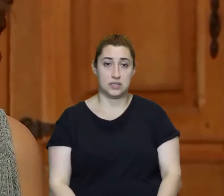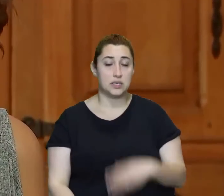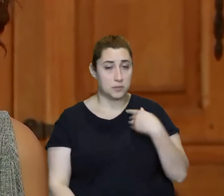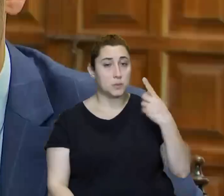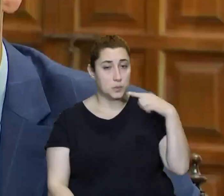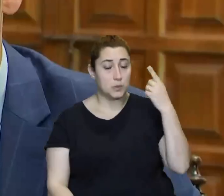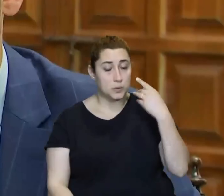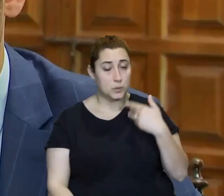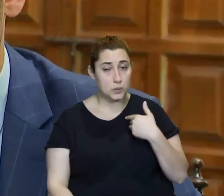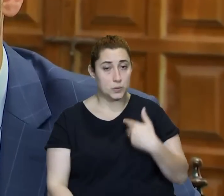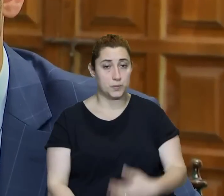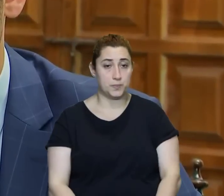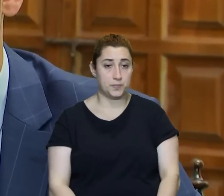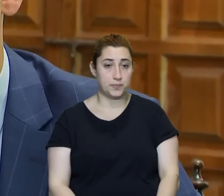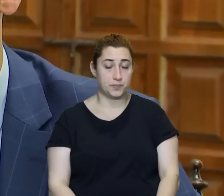Düşünürüm.